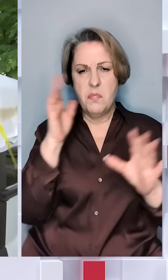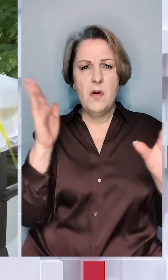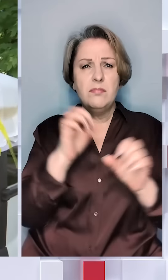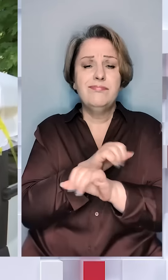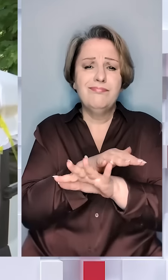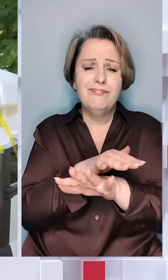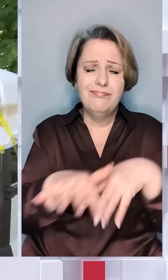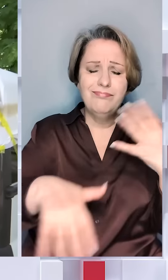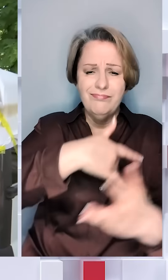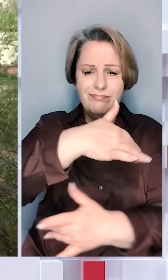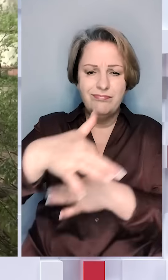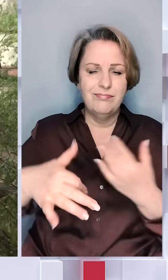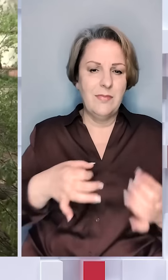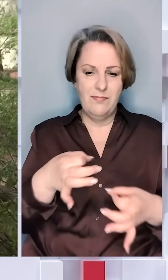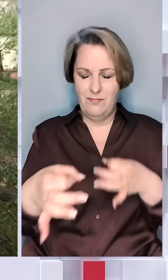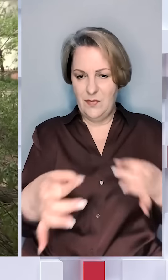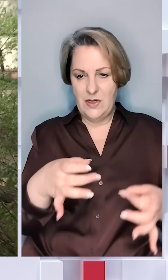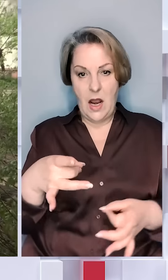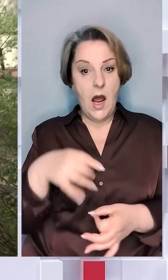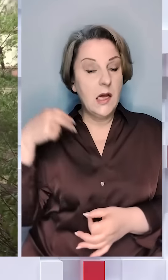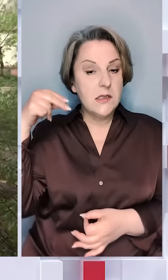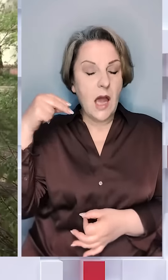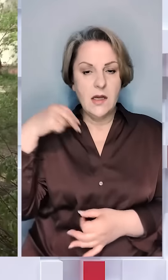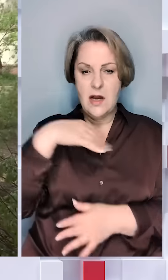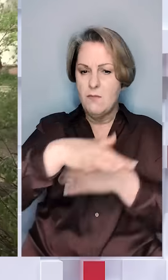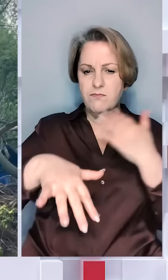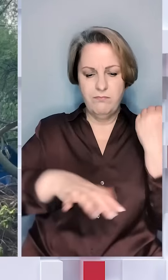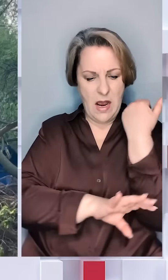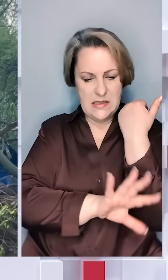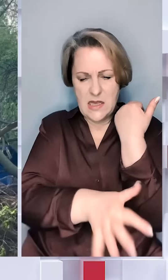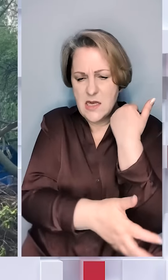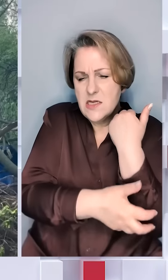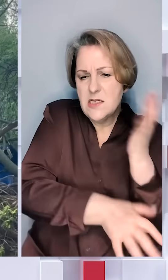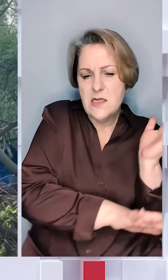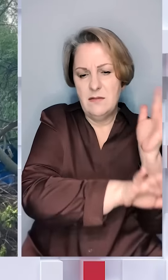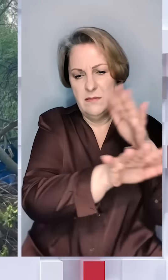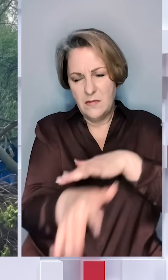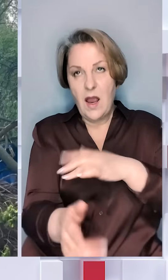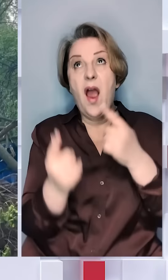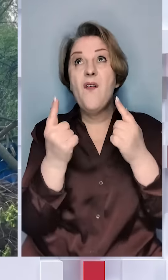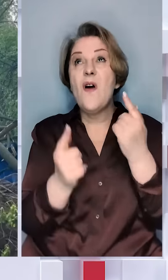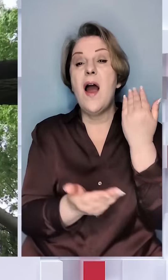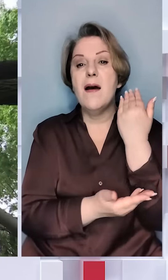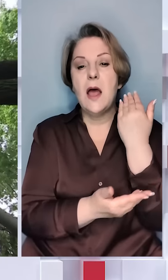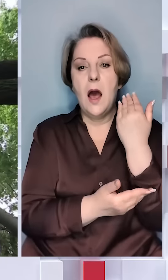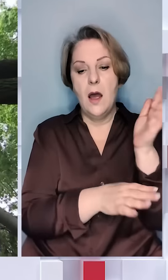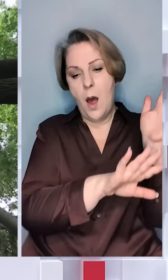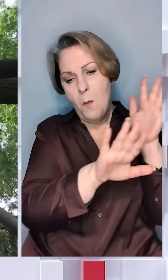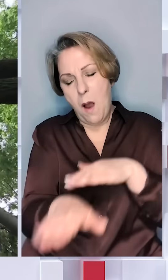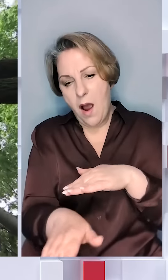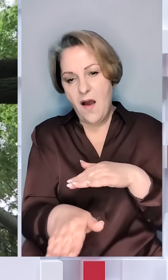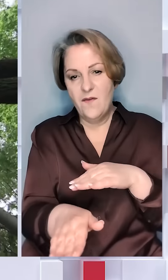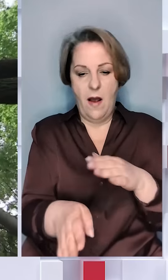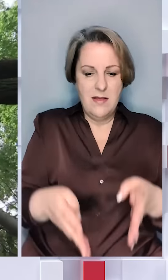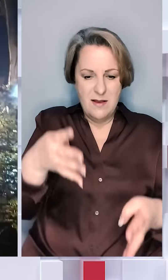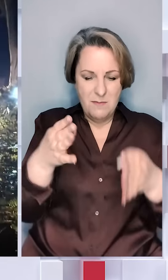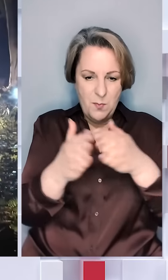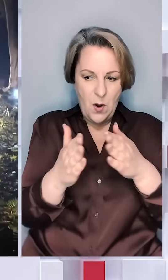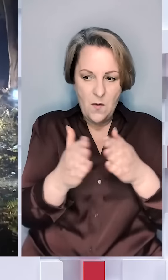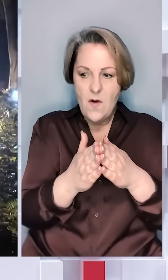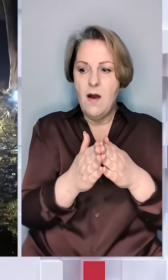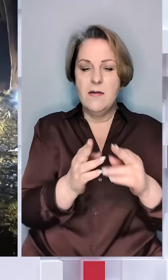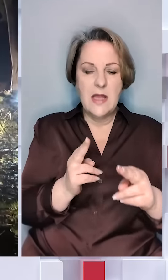Негода розгулялася одразу в кількох регіонах. У Запоріжжі буревій із корінням навіть виривав велетенські тополі. Вони падали на